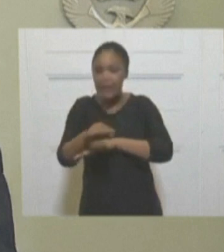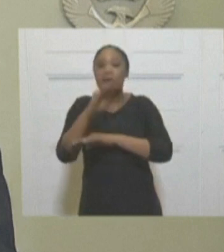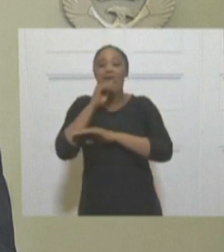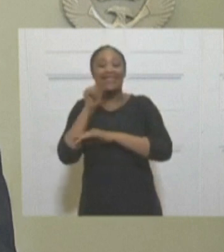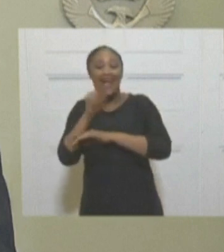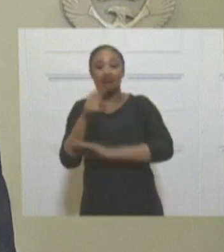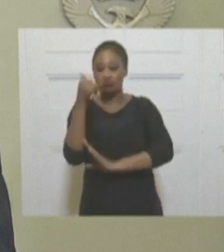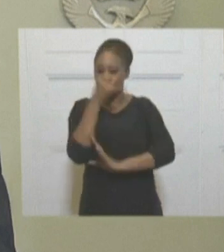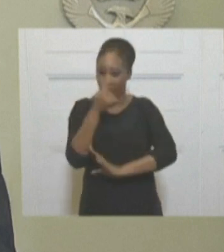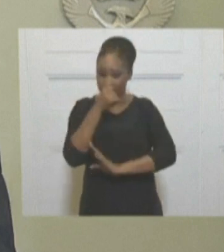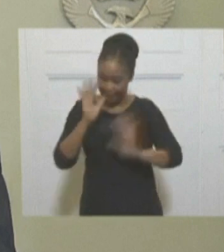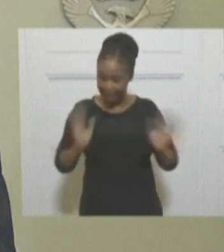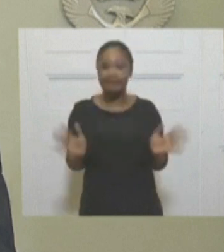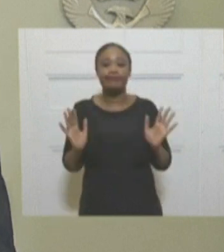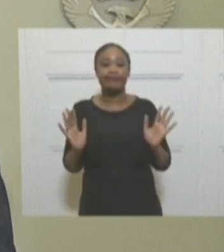presidente